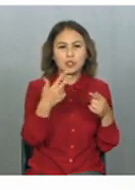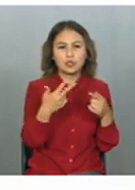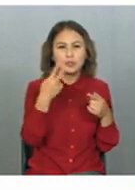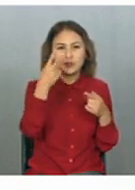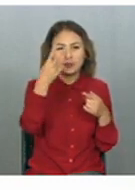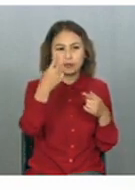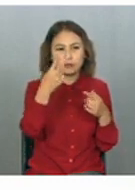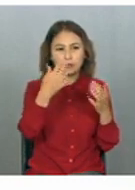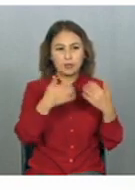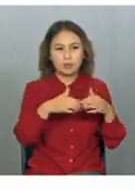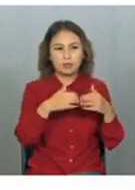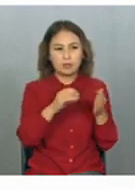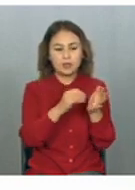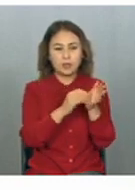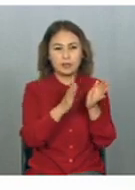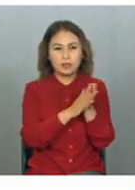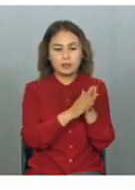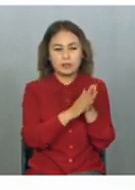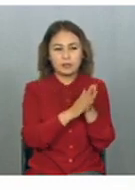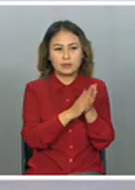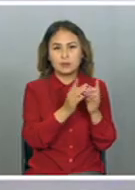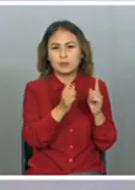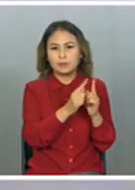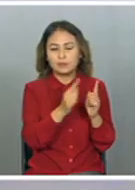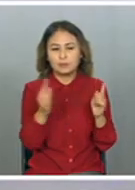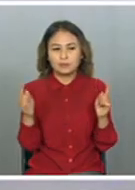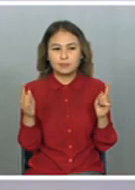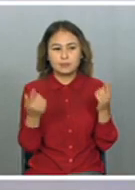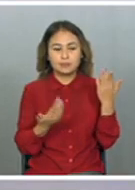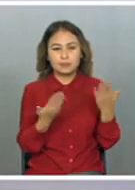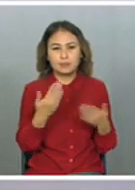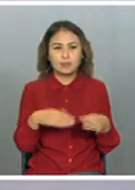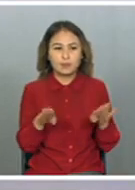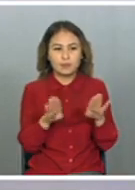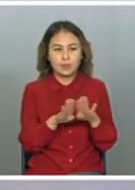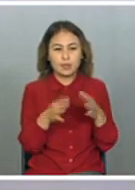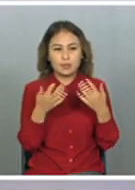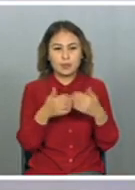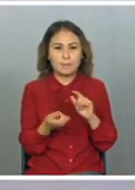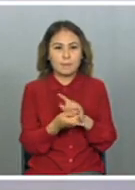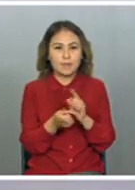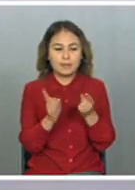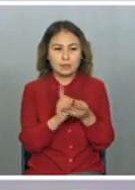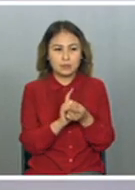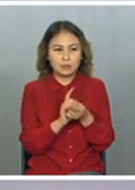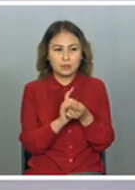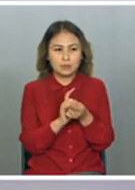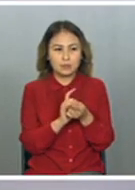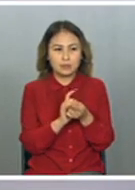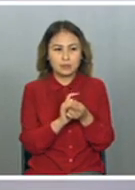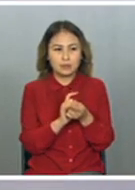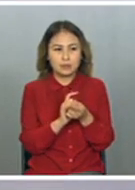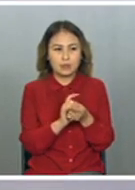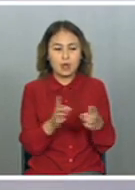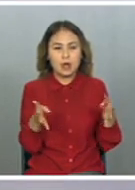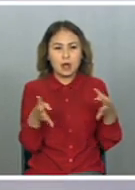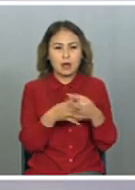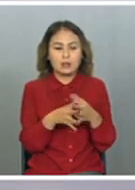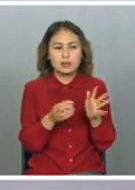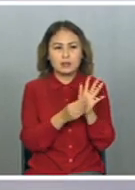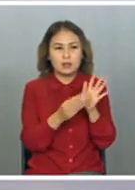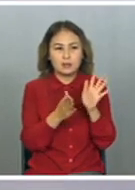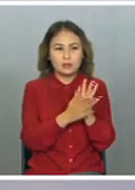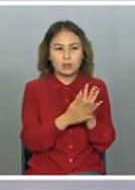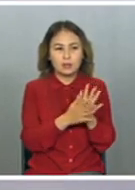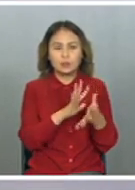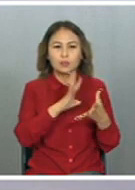санын координаттық сәуледе кескіндейік. Енді бұл жерде сәл басқаша. Biz bilemiz ya, aralas sanın